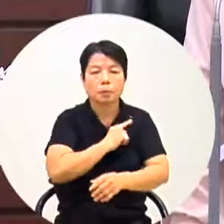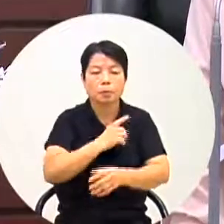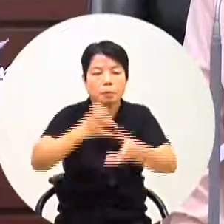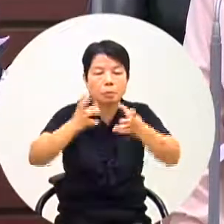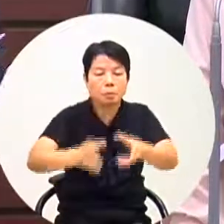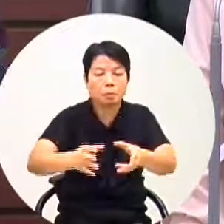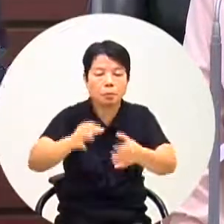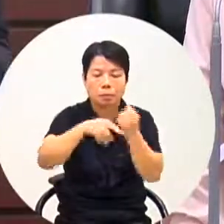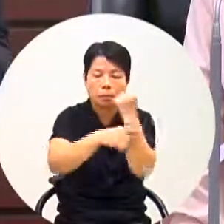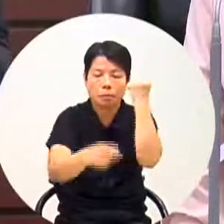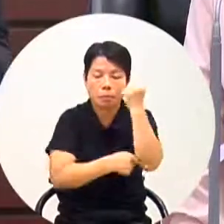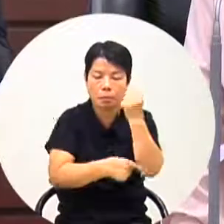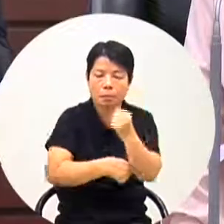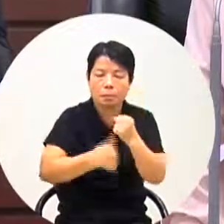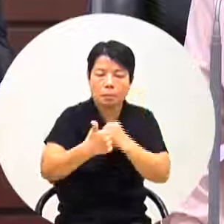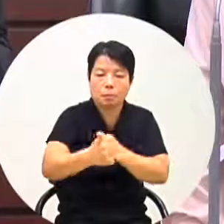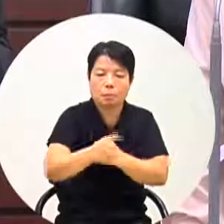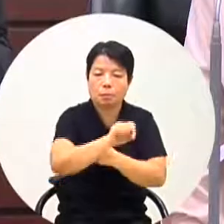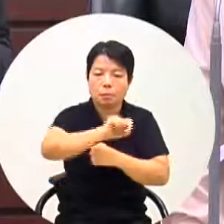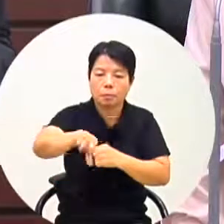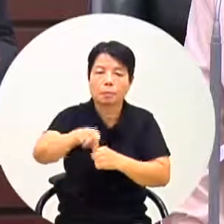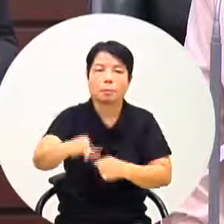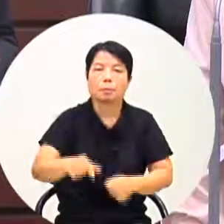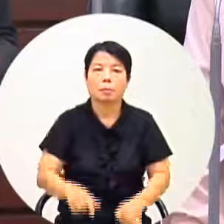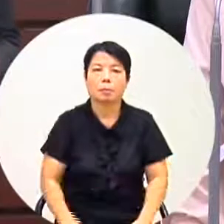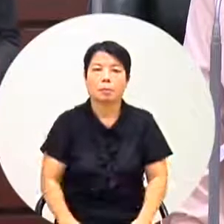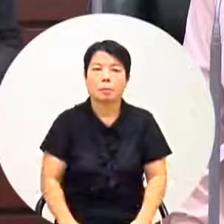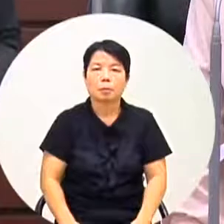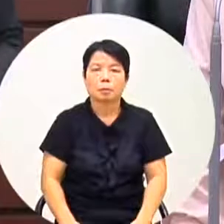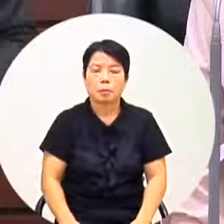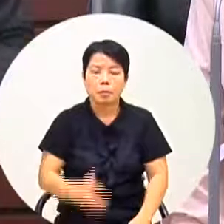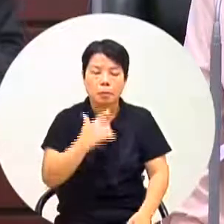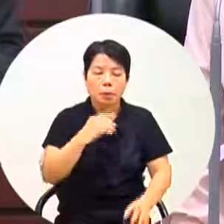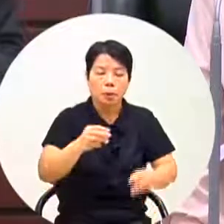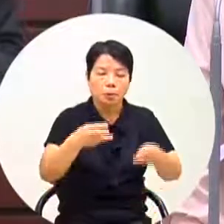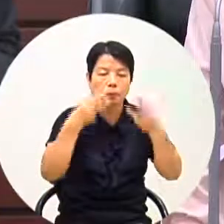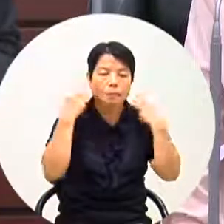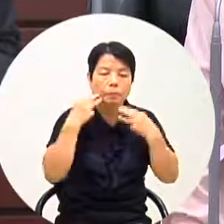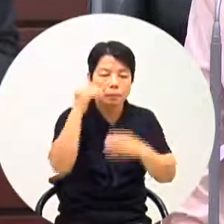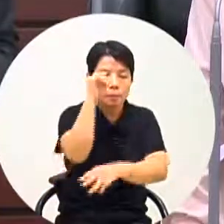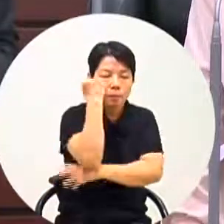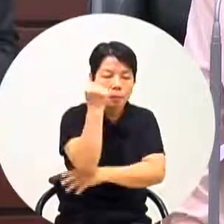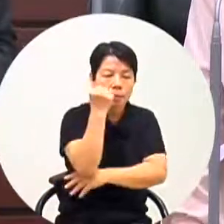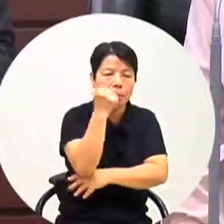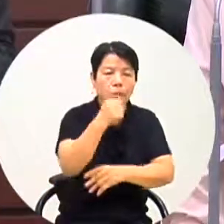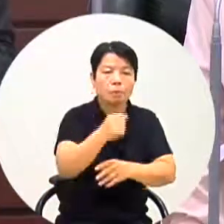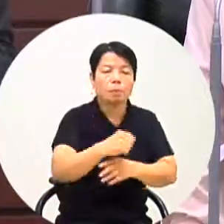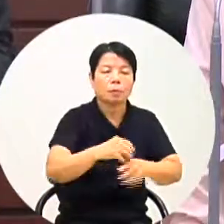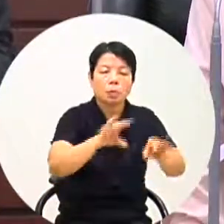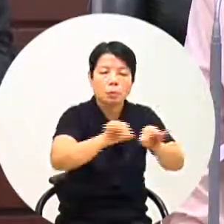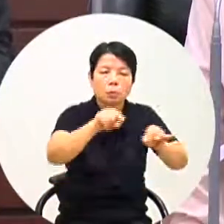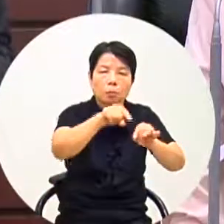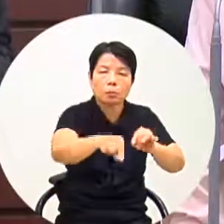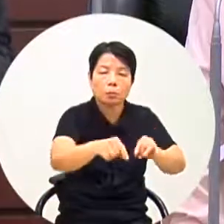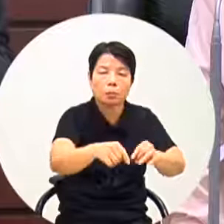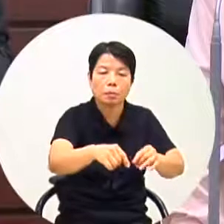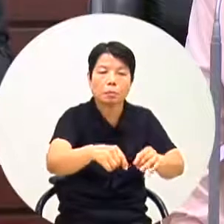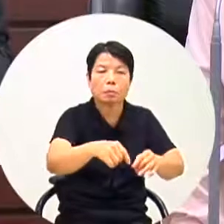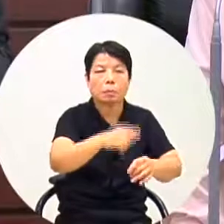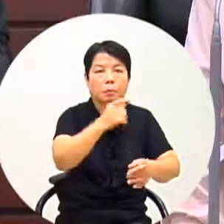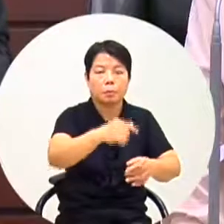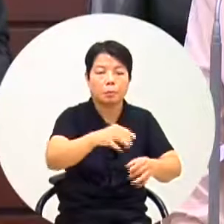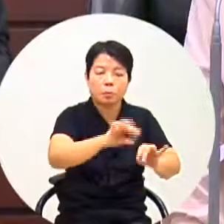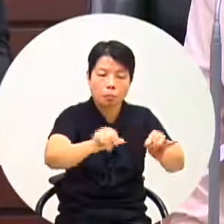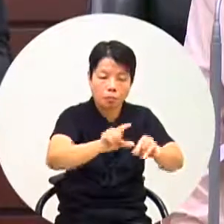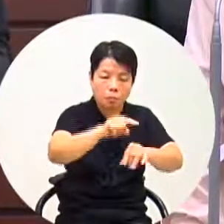好。那再来针对那个所谓的非住商土地上的建物，是不是一样能够得到补偿？